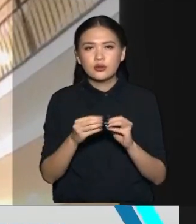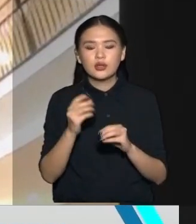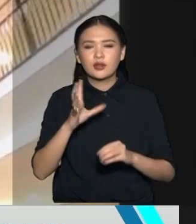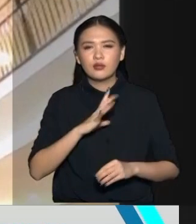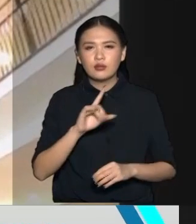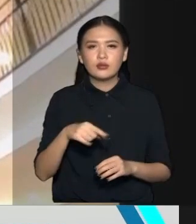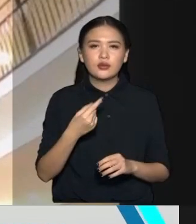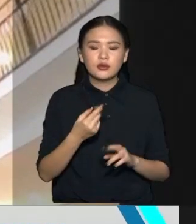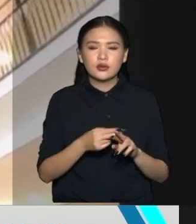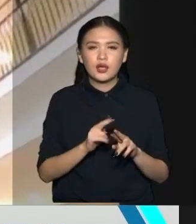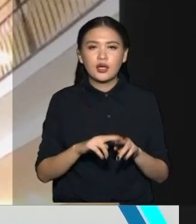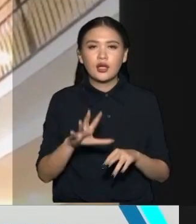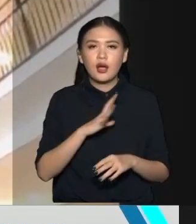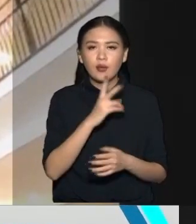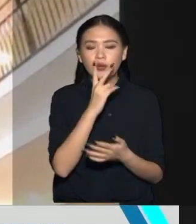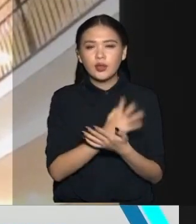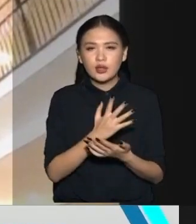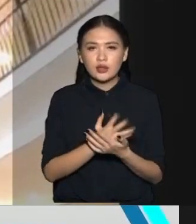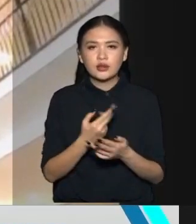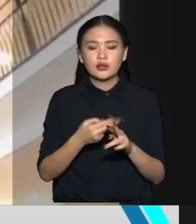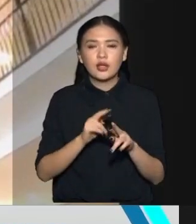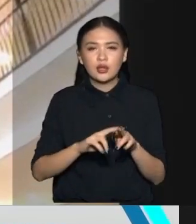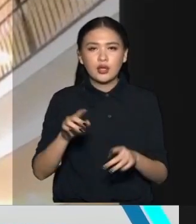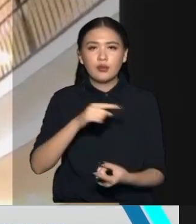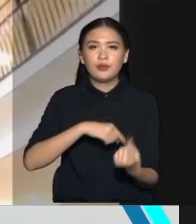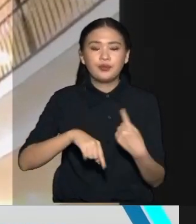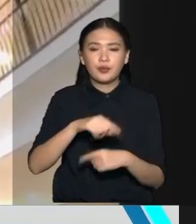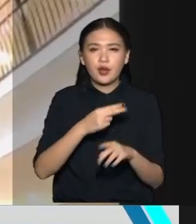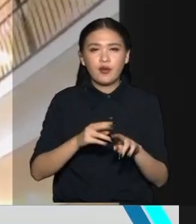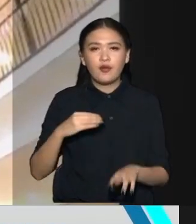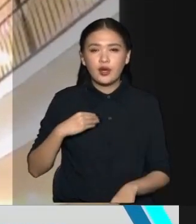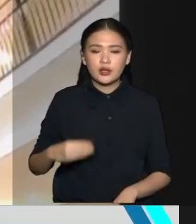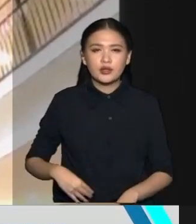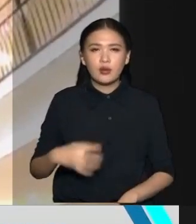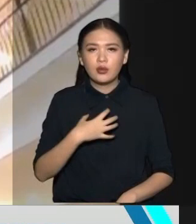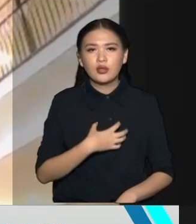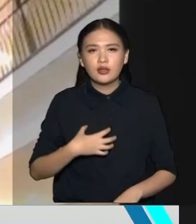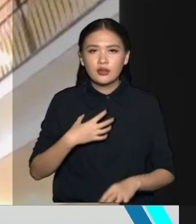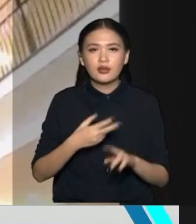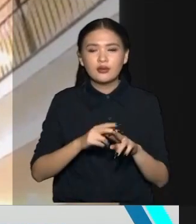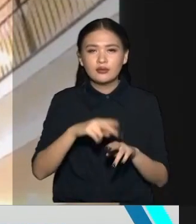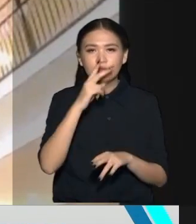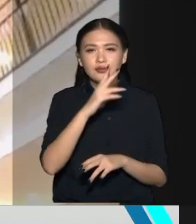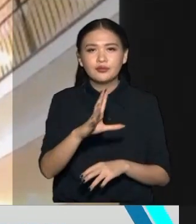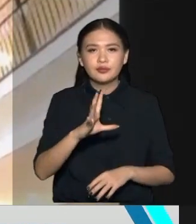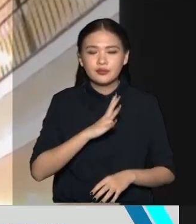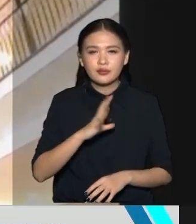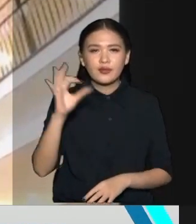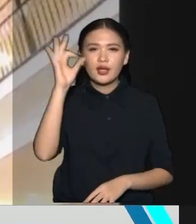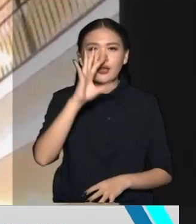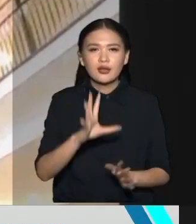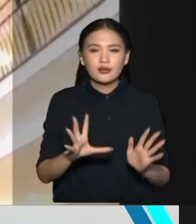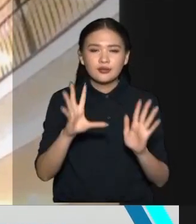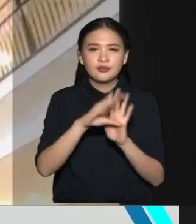3.1 болатын. Яғни сауда саттық жағынан Франция біз үшін өте маңызды партнер. Сонымен